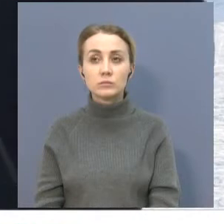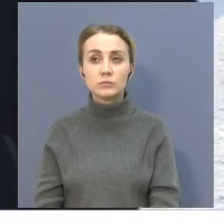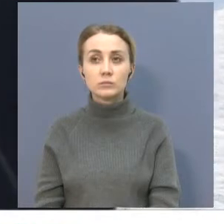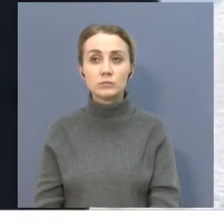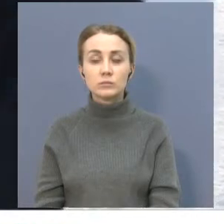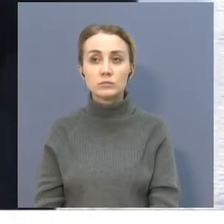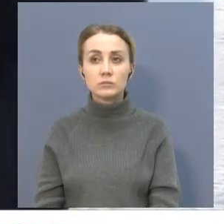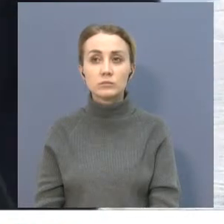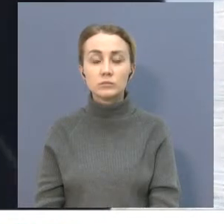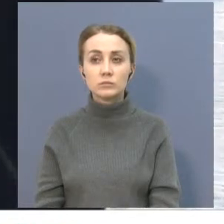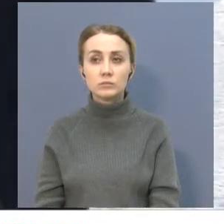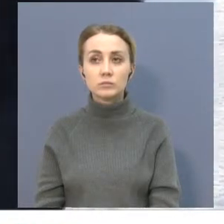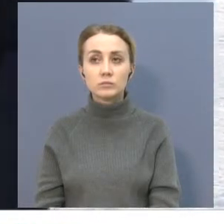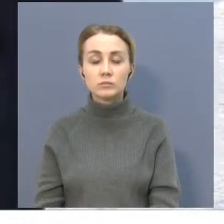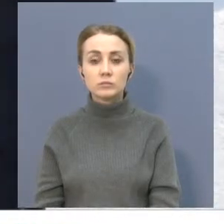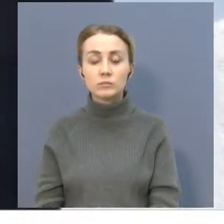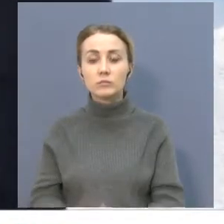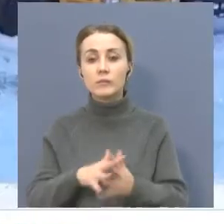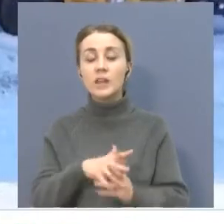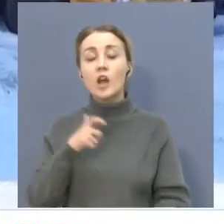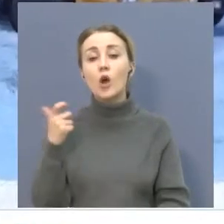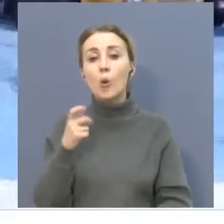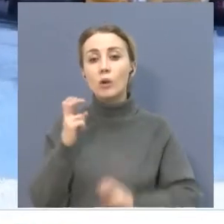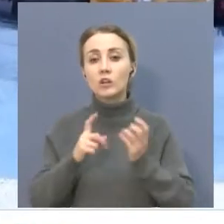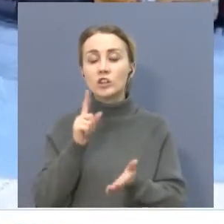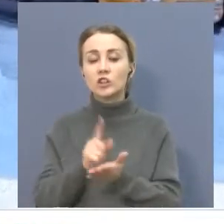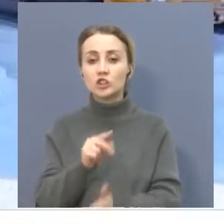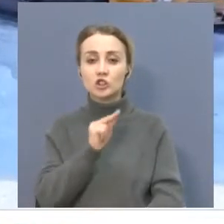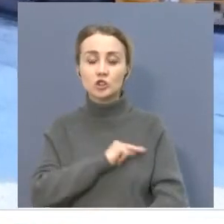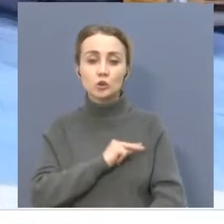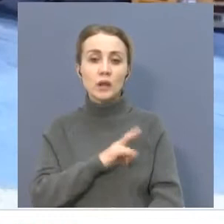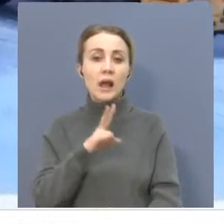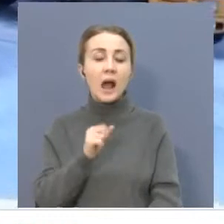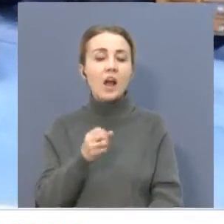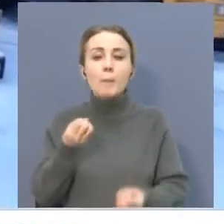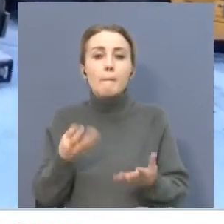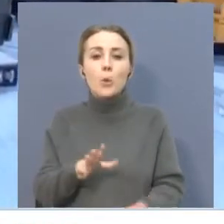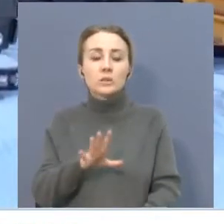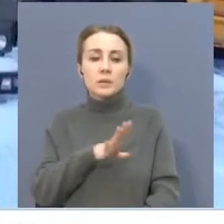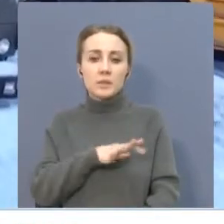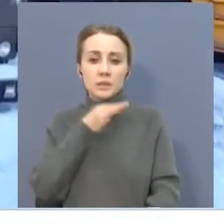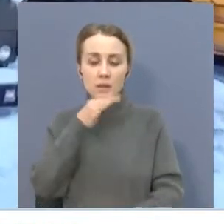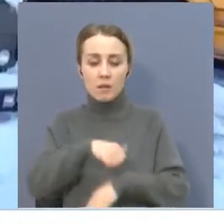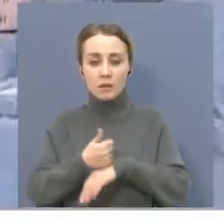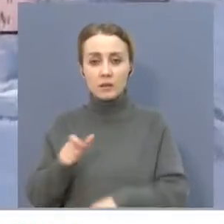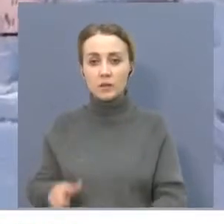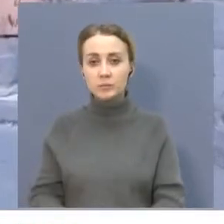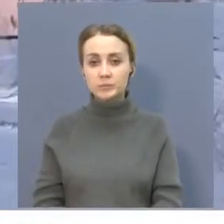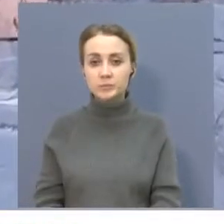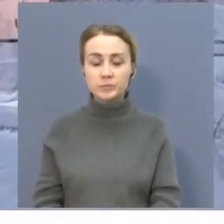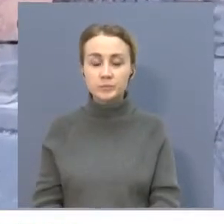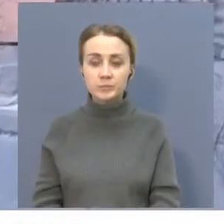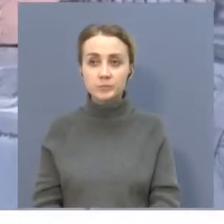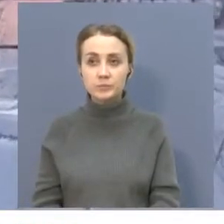шаруашылығы кәсіпорындары өлместің күйін кешпей қызу іске кірісулері қажет, деді аймақ басшысы. Жансұлу Жиенқұл, Аслан Абуталипов,